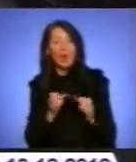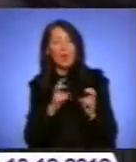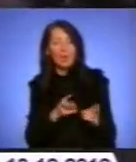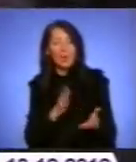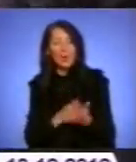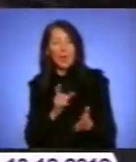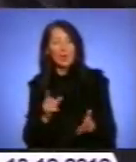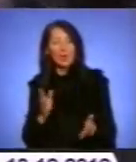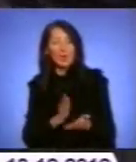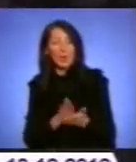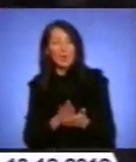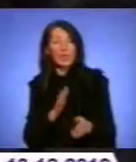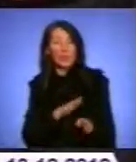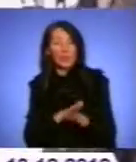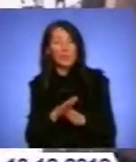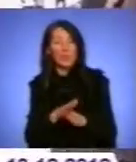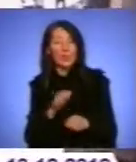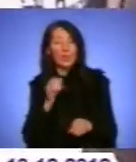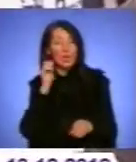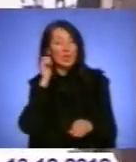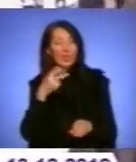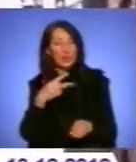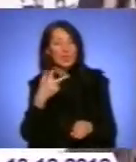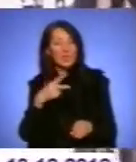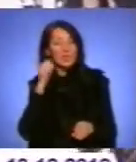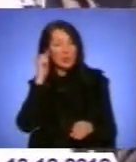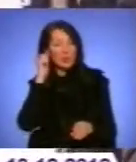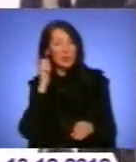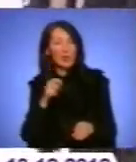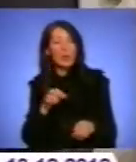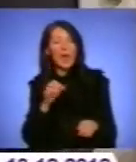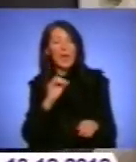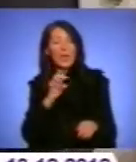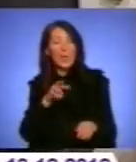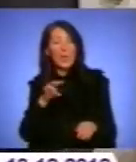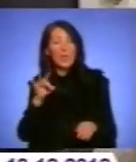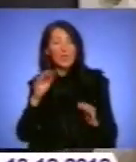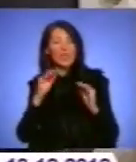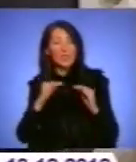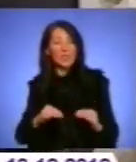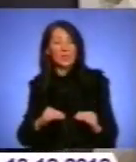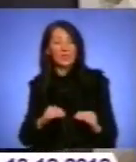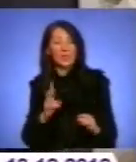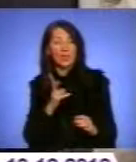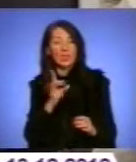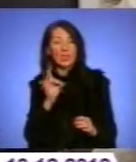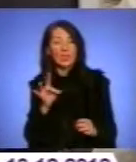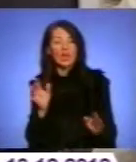віку 20-30 років. Саме в цій категорії громадян активність імунітету знижена. Кір – це повітряно-крапельна